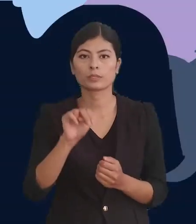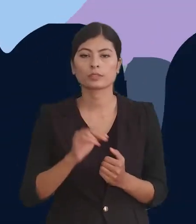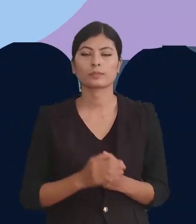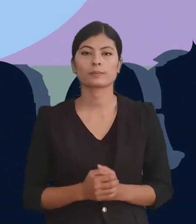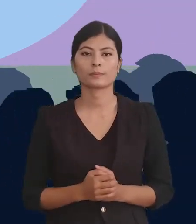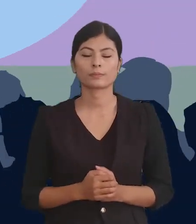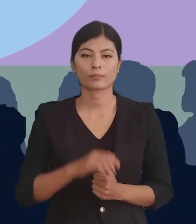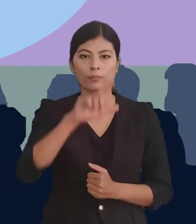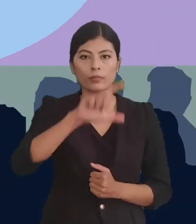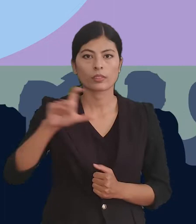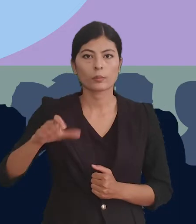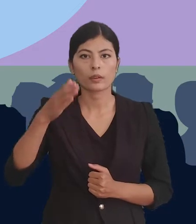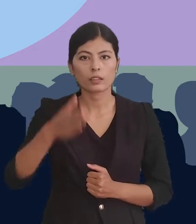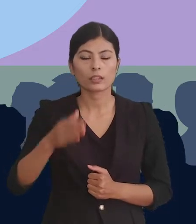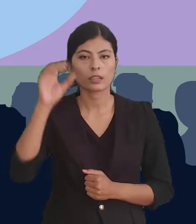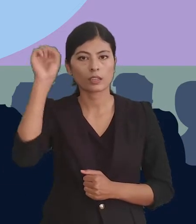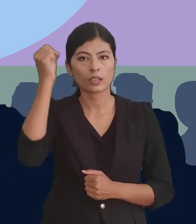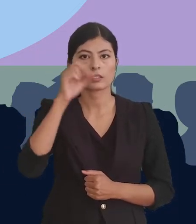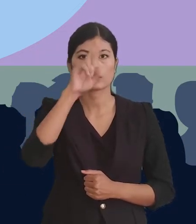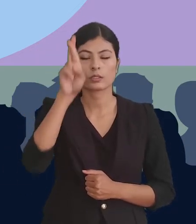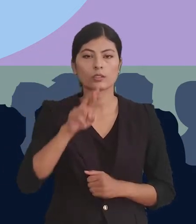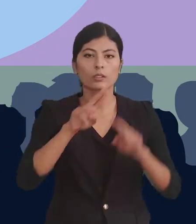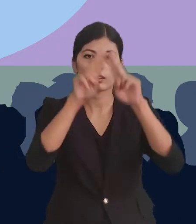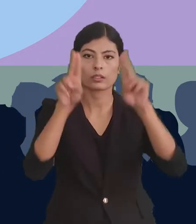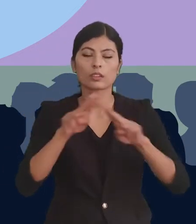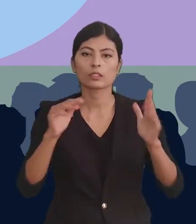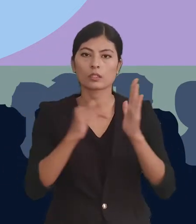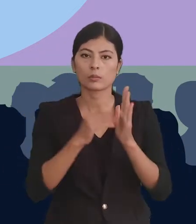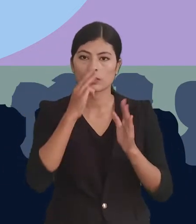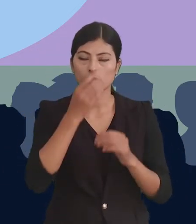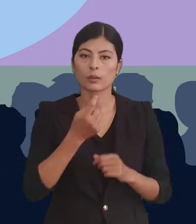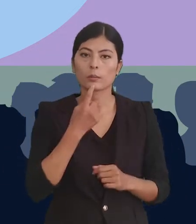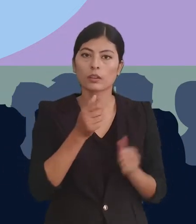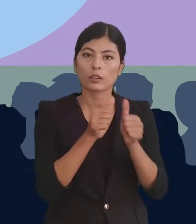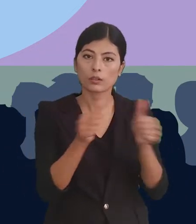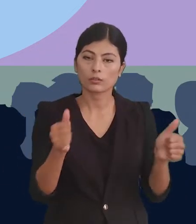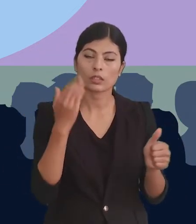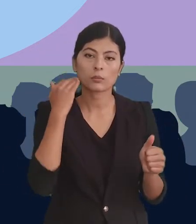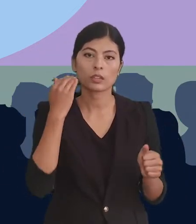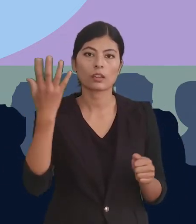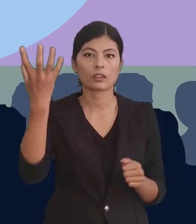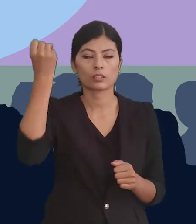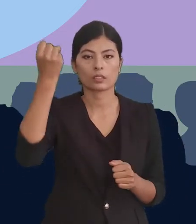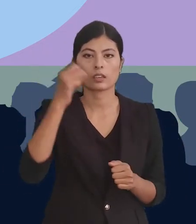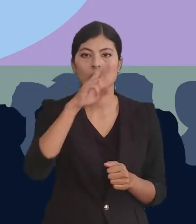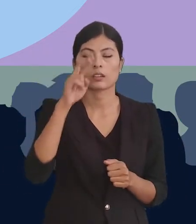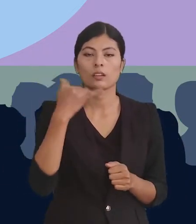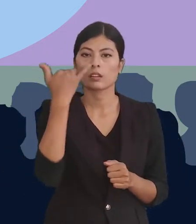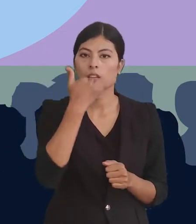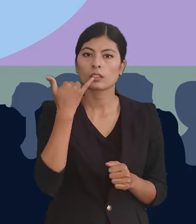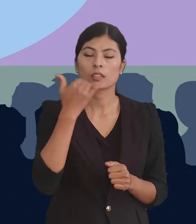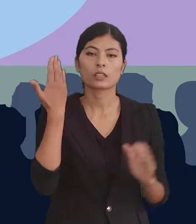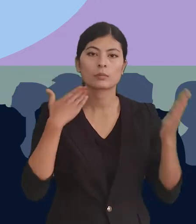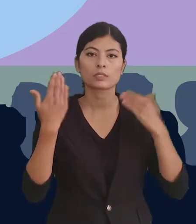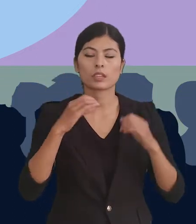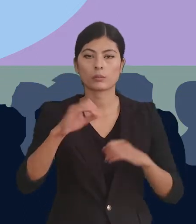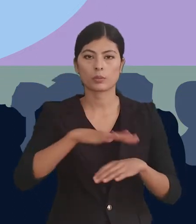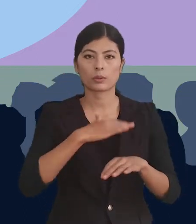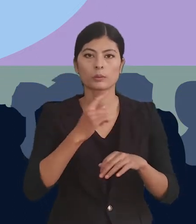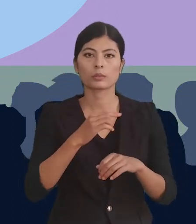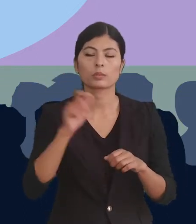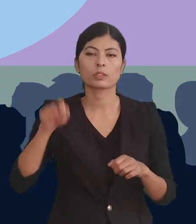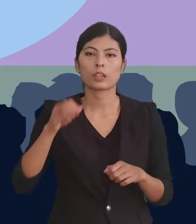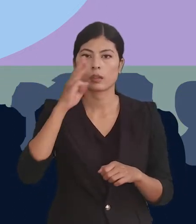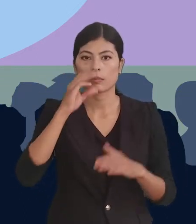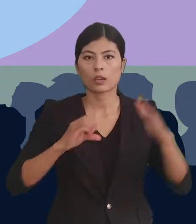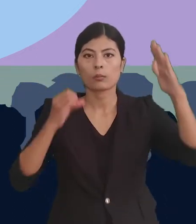पड़ैया। नेपाल राष्ट्रीय आ अंतर्राष्ट्रीय मंच में व्यक्त कैले महिला अधिकार और लैंगिक हिंसा प्रभावित के न्याय